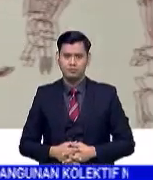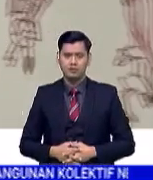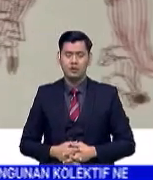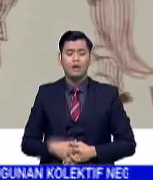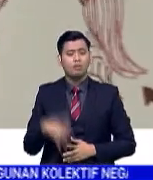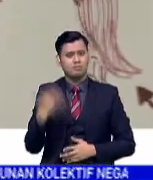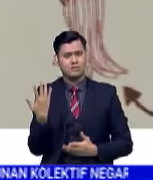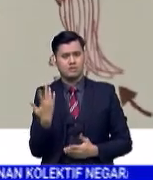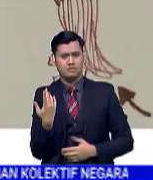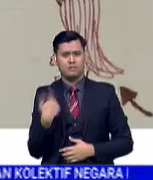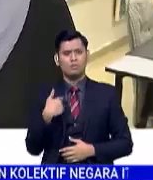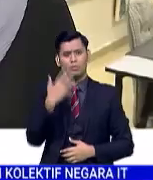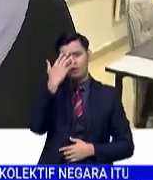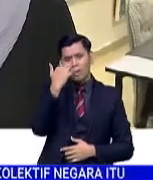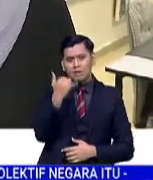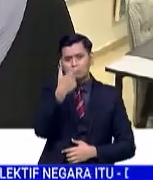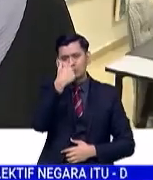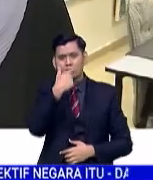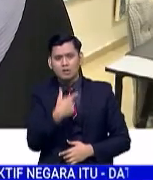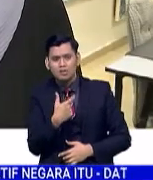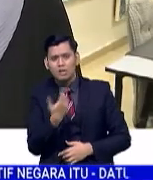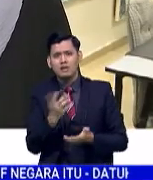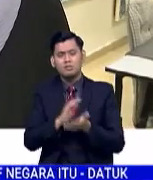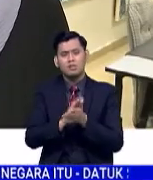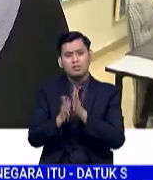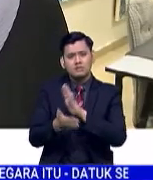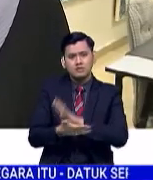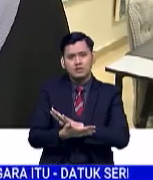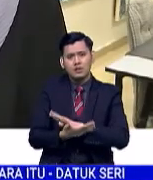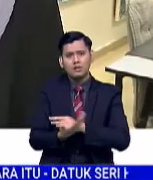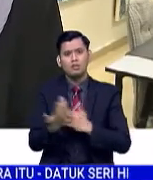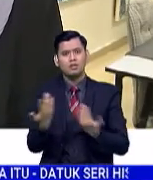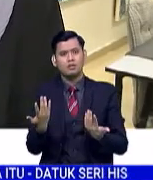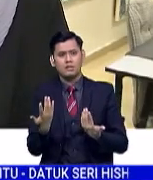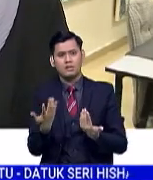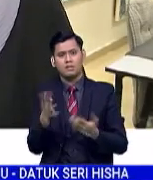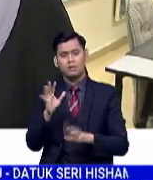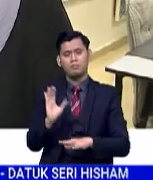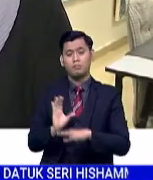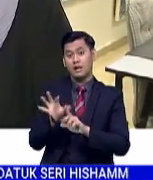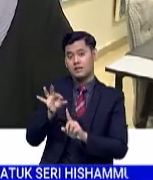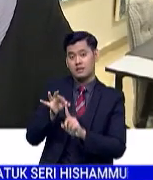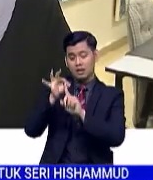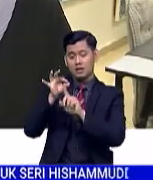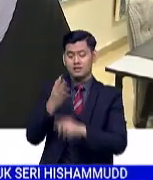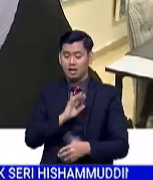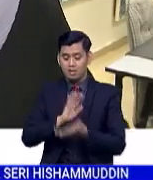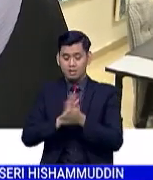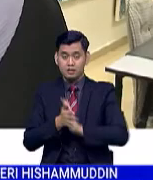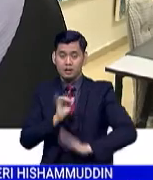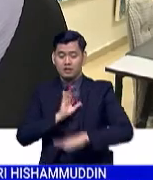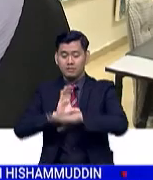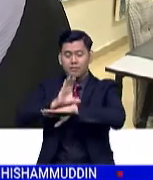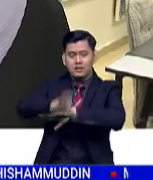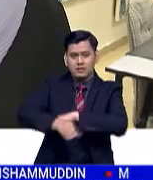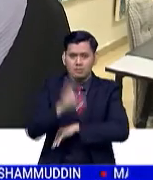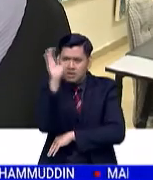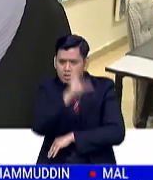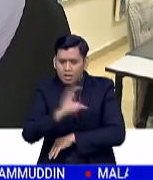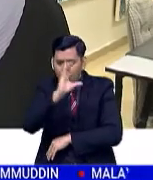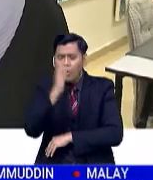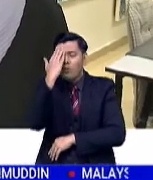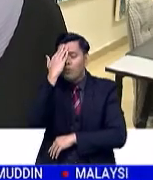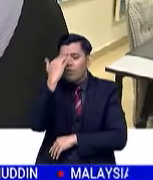dia sedih. Jadi kita kena macam jadi private investigator lah, macam kita cuba bayangkan semula apa yang berlaku sebelum tu untuk